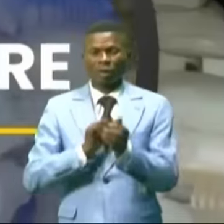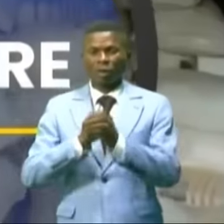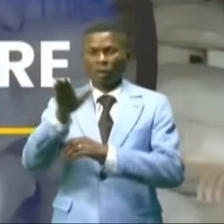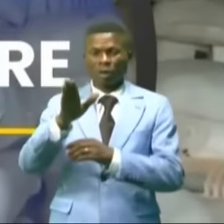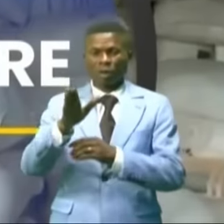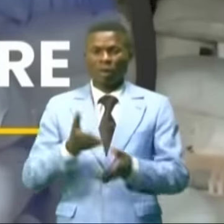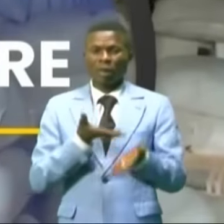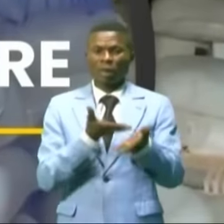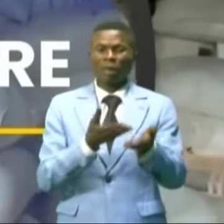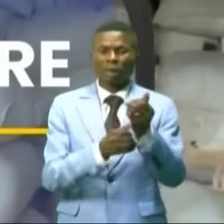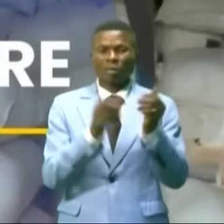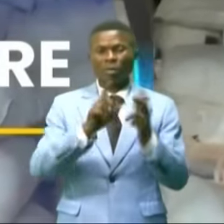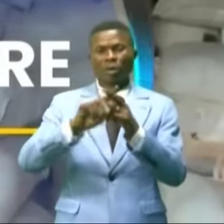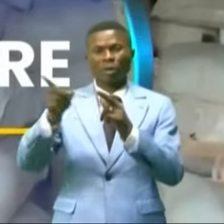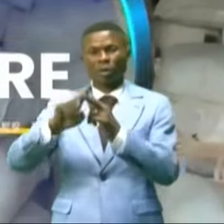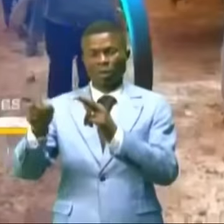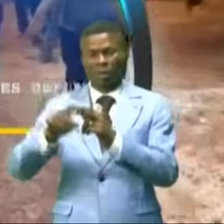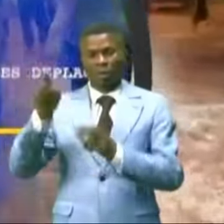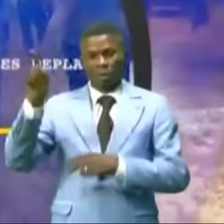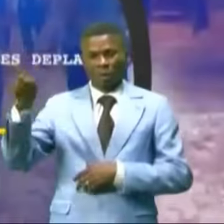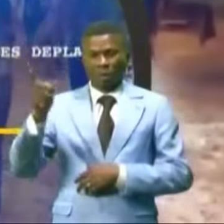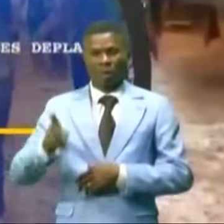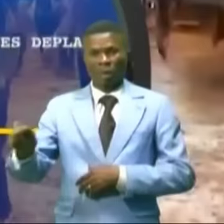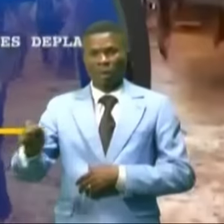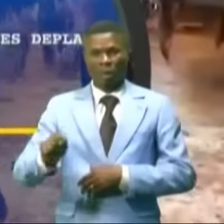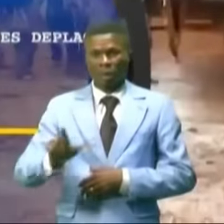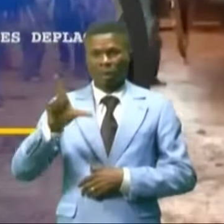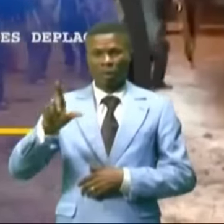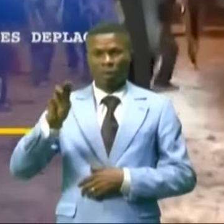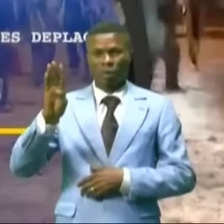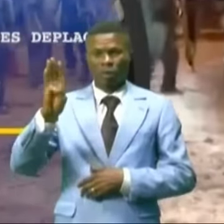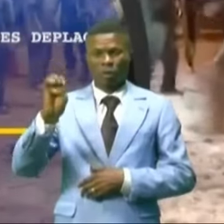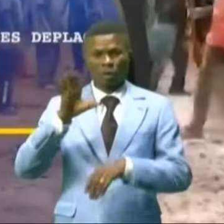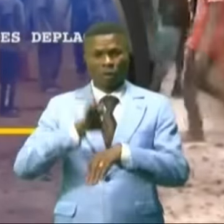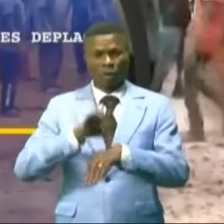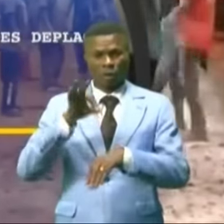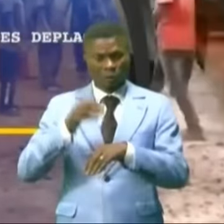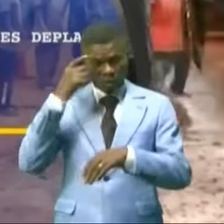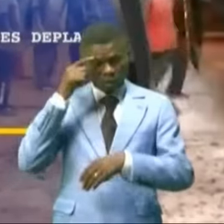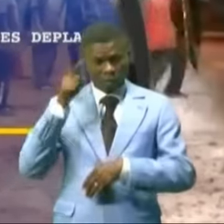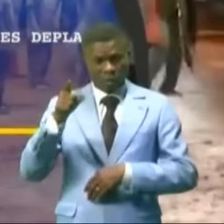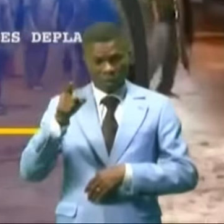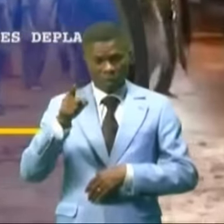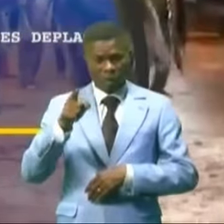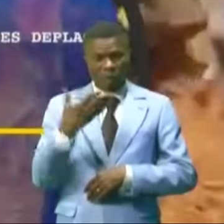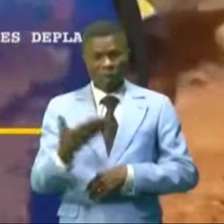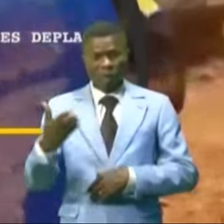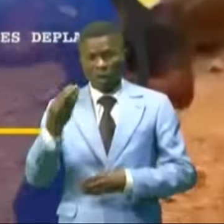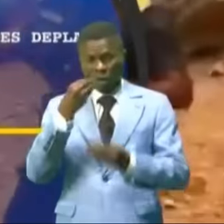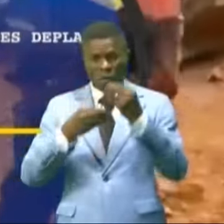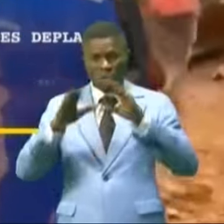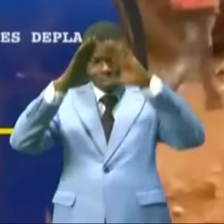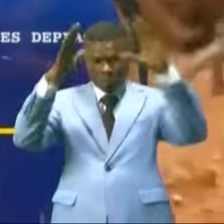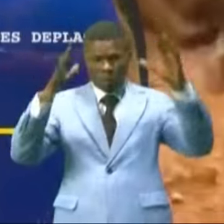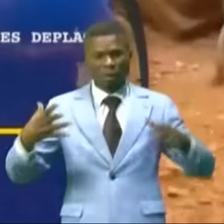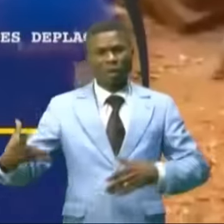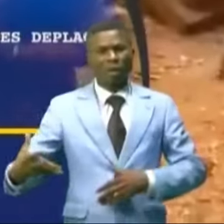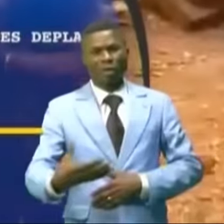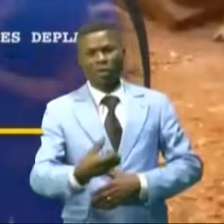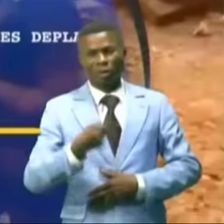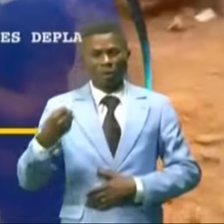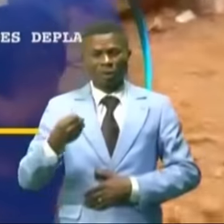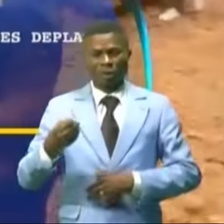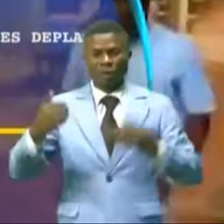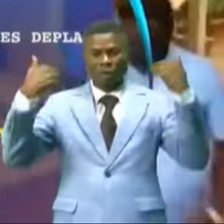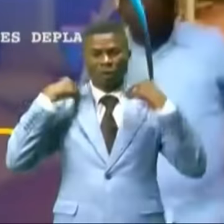des déplacés de Kanyabalonga en territoire de Lubero. Heureusement pour ces derniers, ces vivres et quelques bâches ont été récupérés par